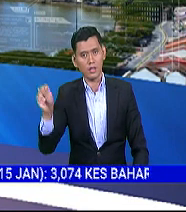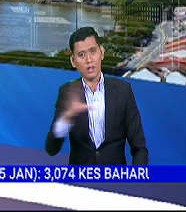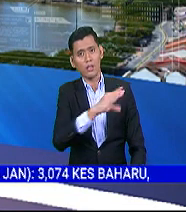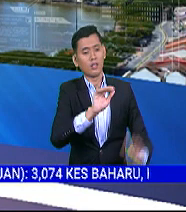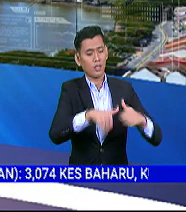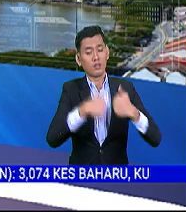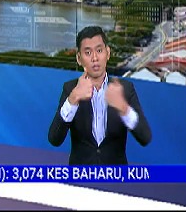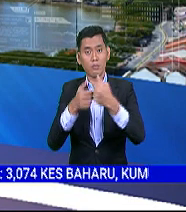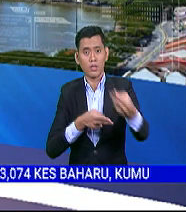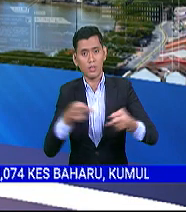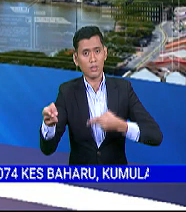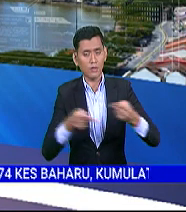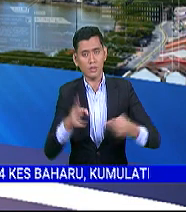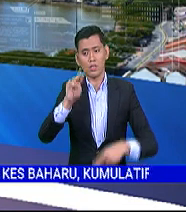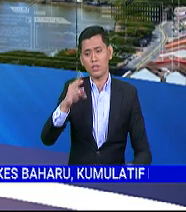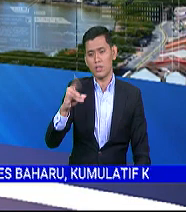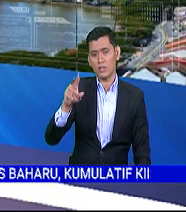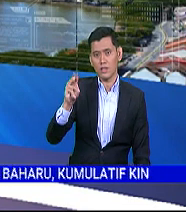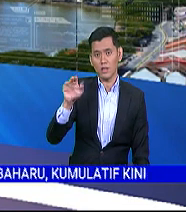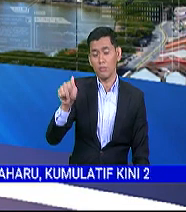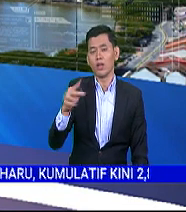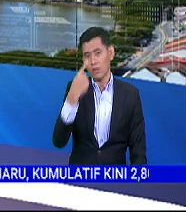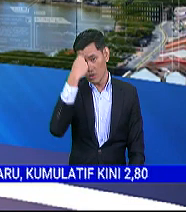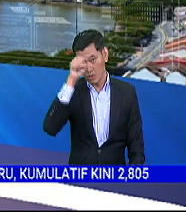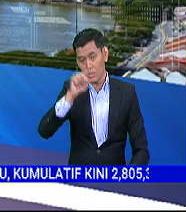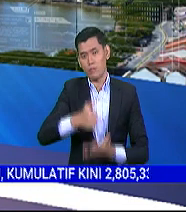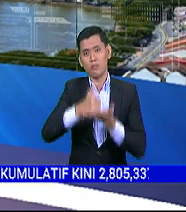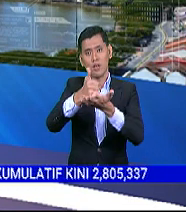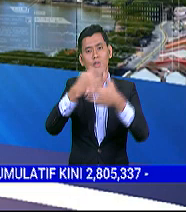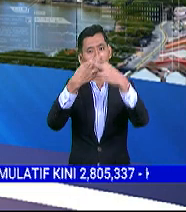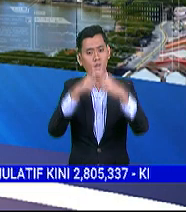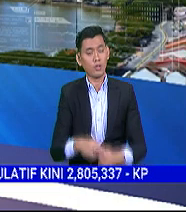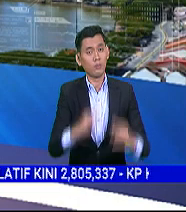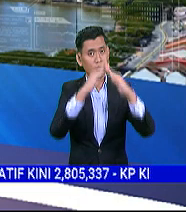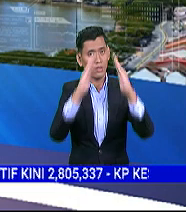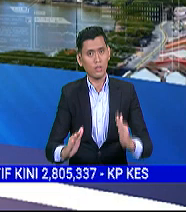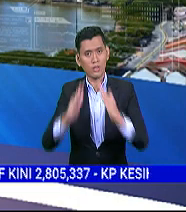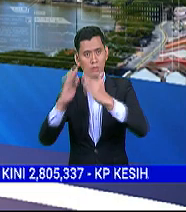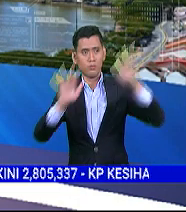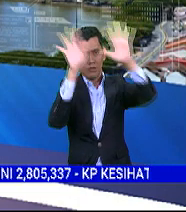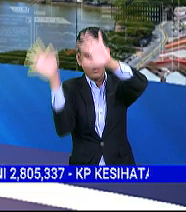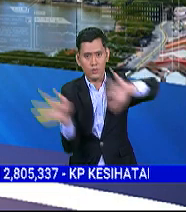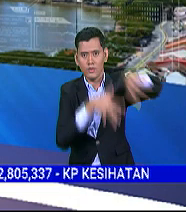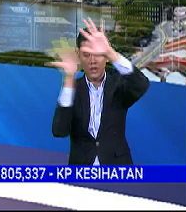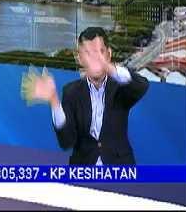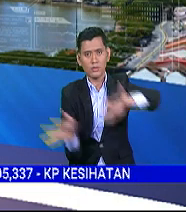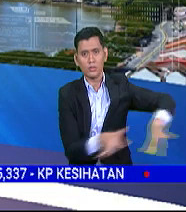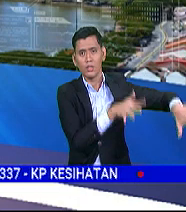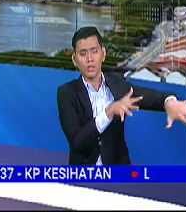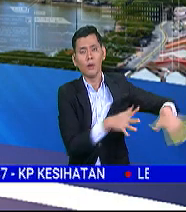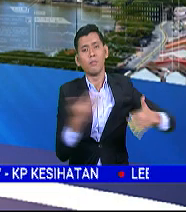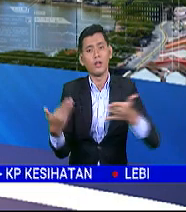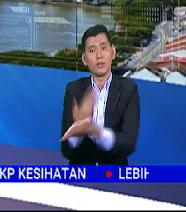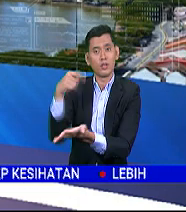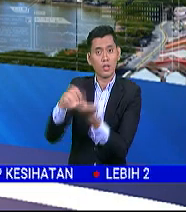Agensi Pengurusan Bencana Negara NADMA bagi membantu membaiki rumah mangsa Ribut Taufan di Kampung Opar Bau baru-baru